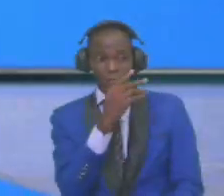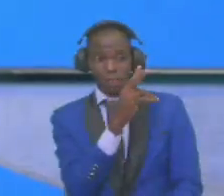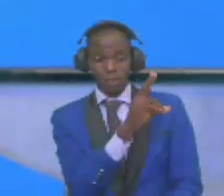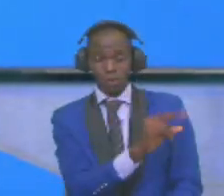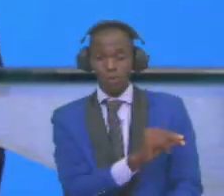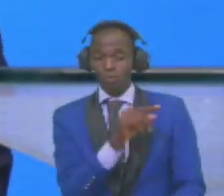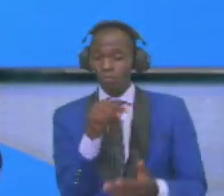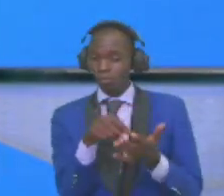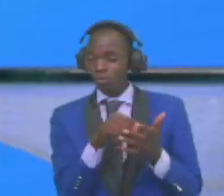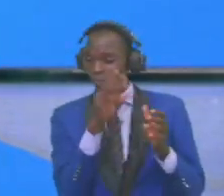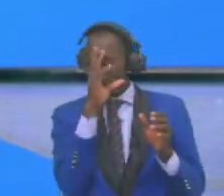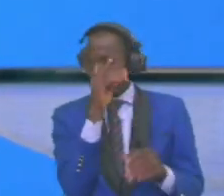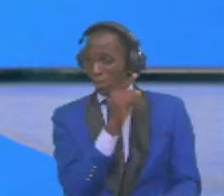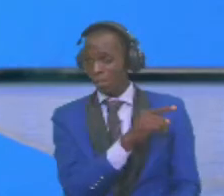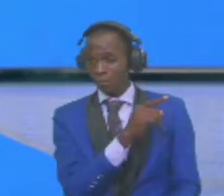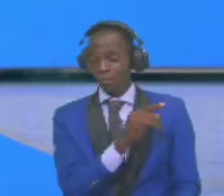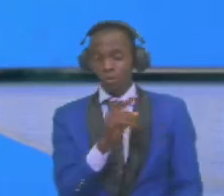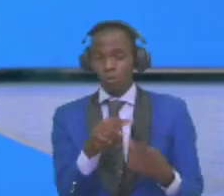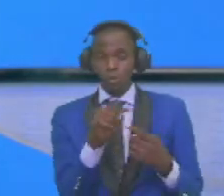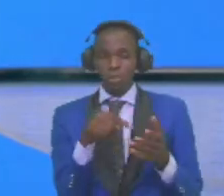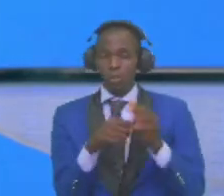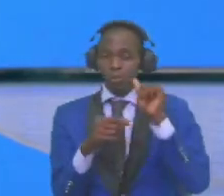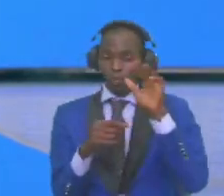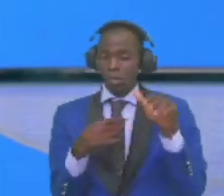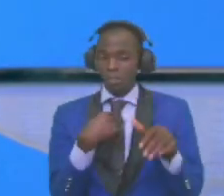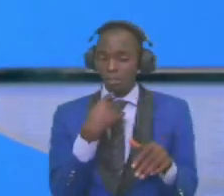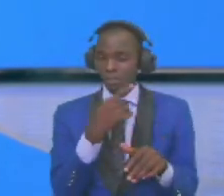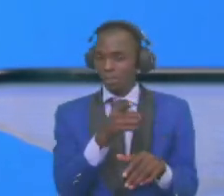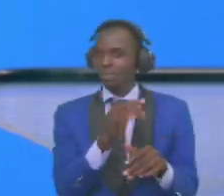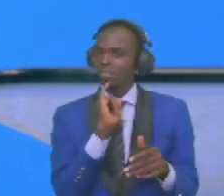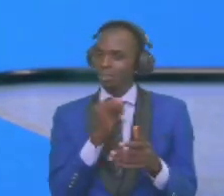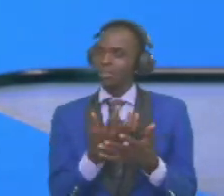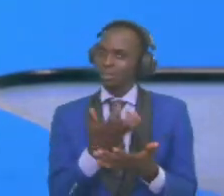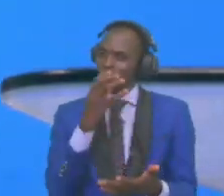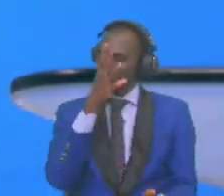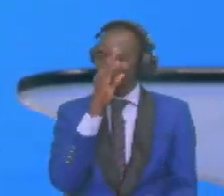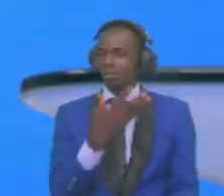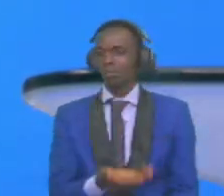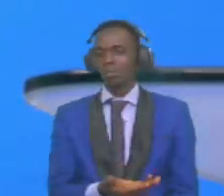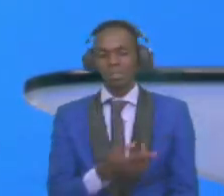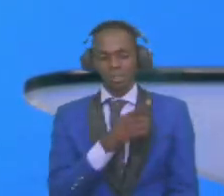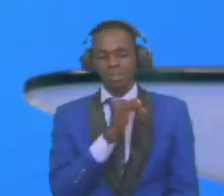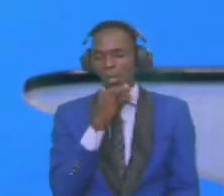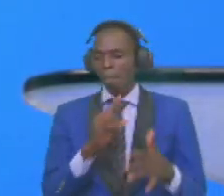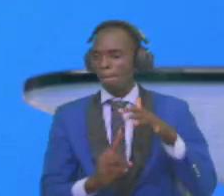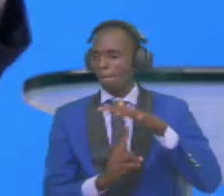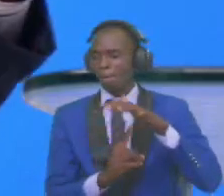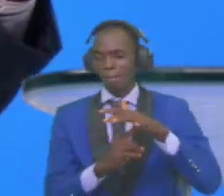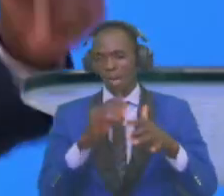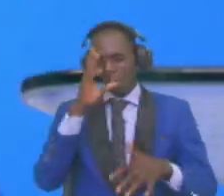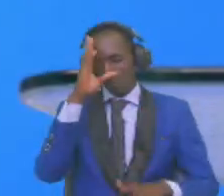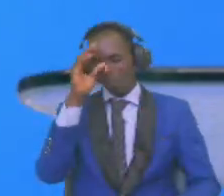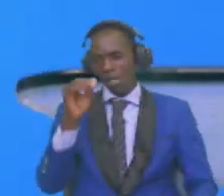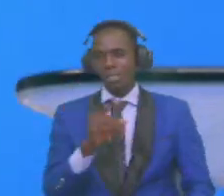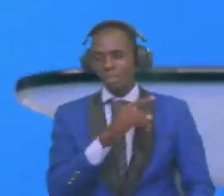à cet homme à cette femme à la tête une femme riche et c'est un homme à